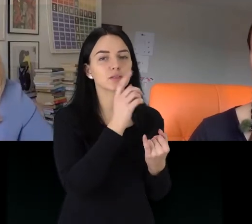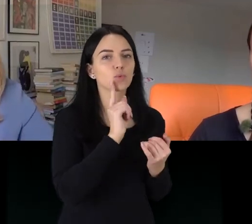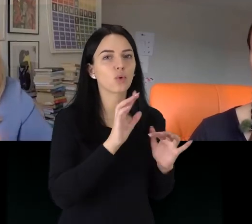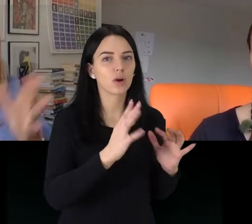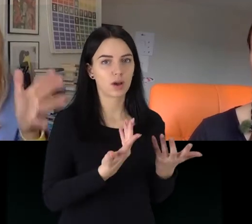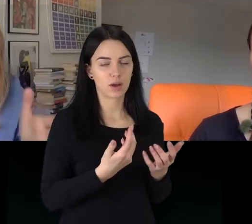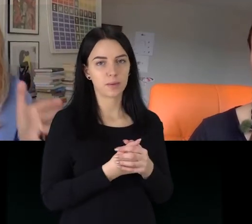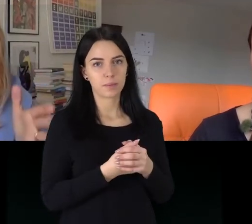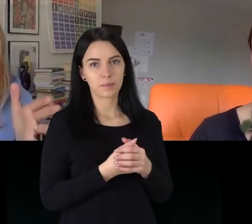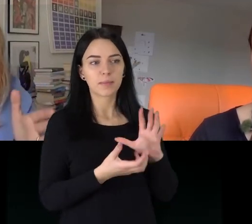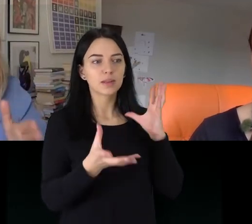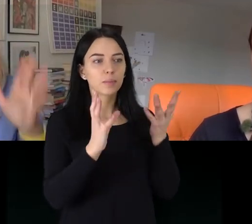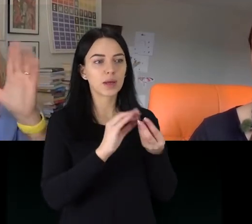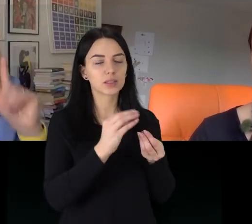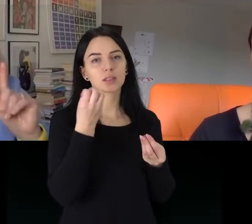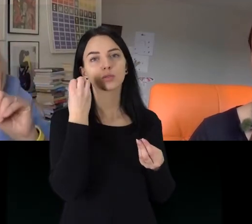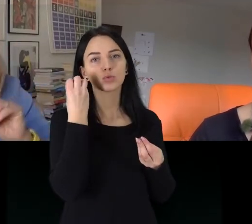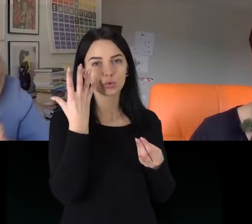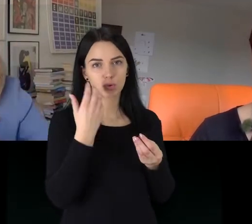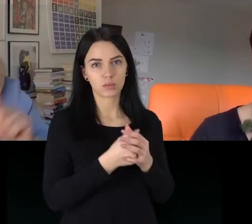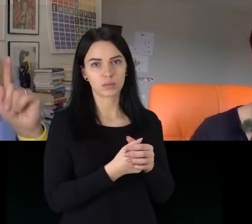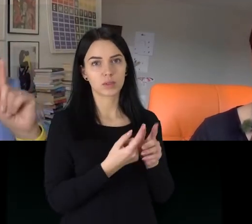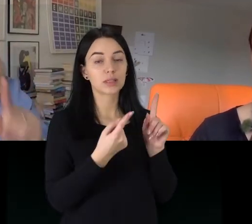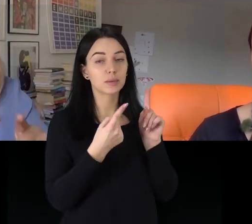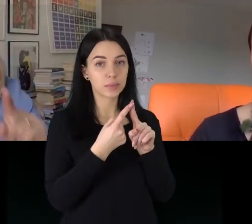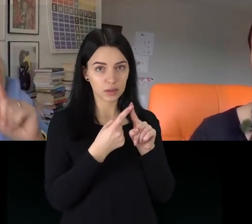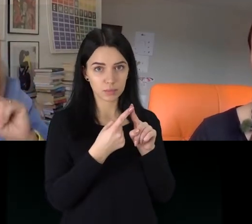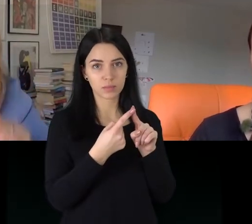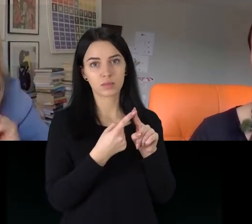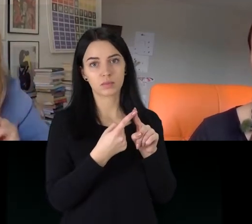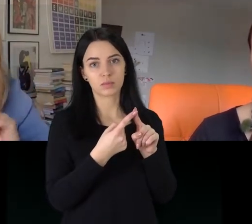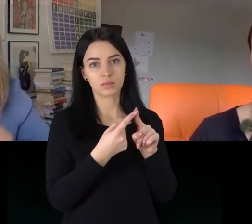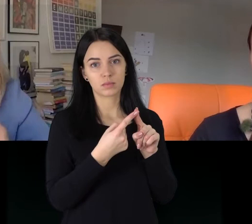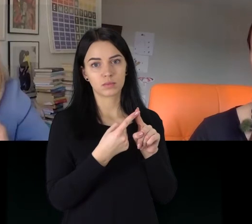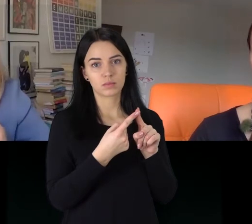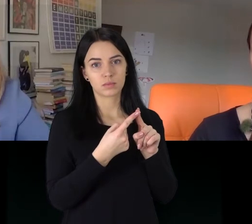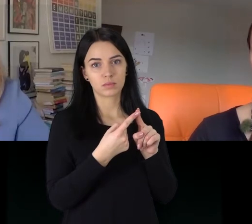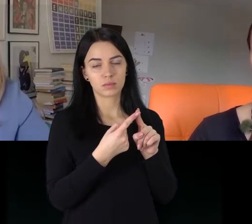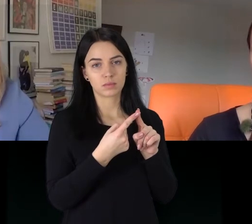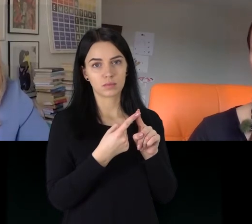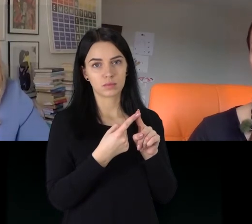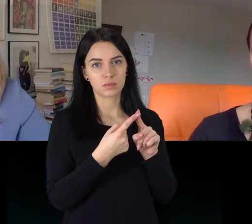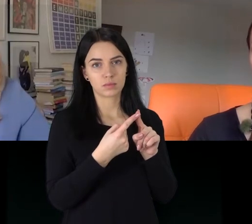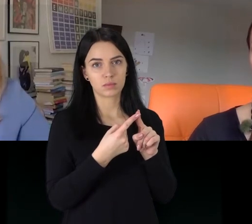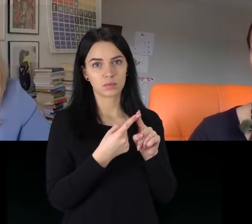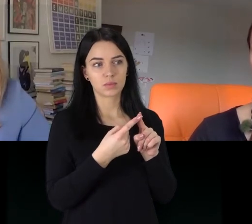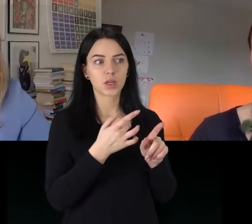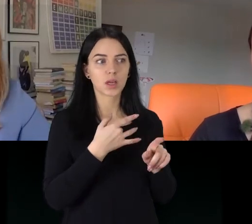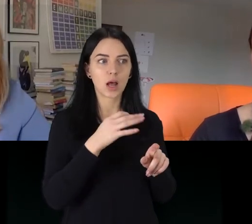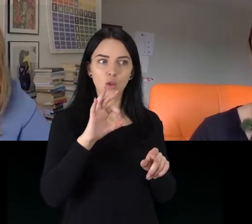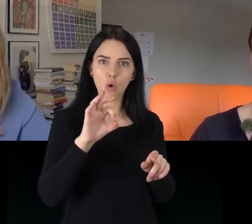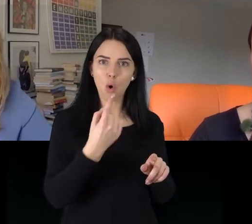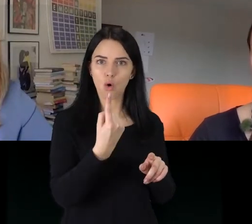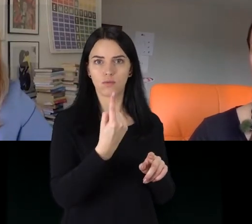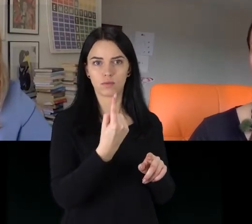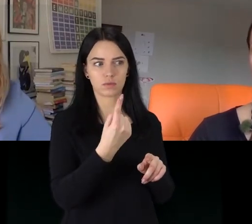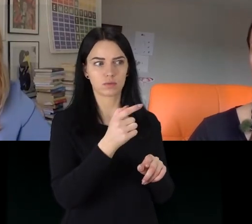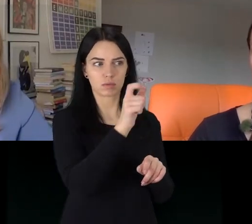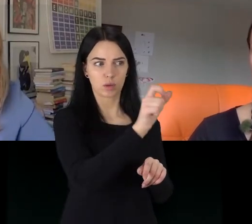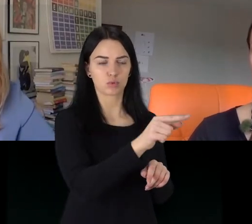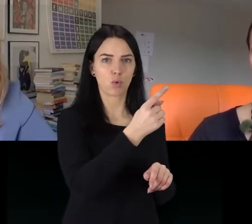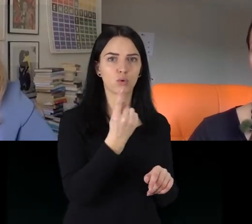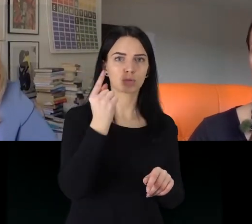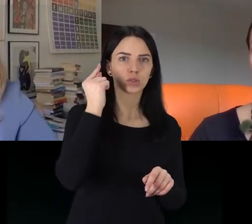bet tiesiog, kad suprastumėm, kaip tai vyksta. Tai pirmas dalykas, kad jisai pirmą kartą galimai išgirs, kad jūs iš vis jūs matot,